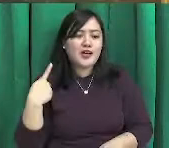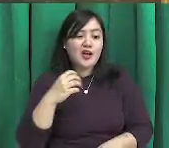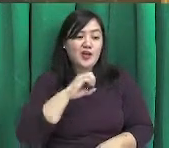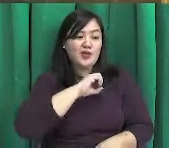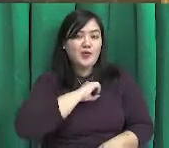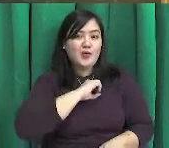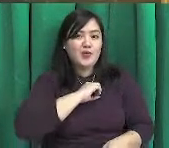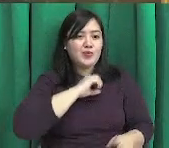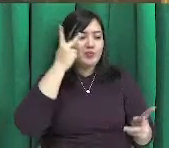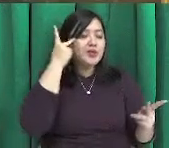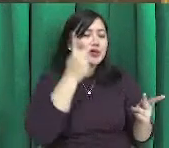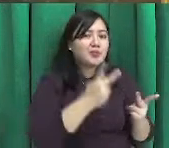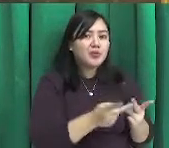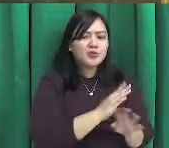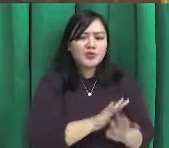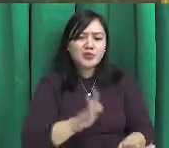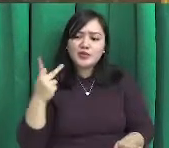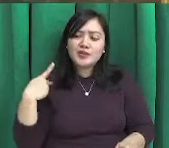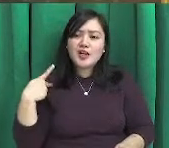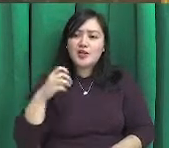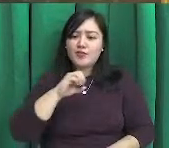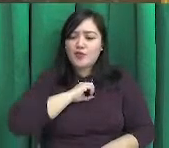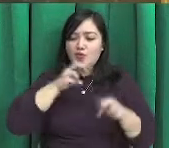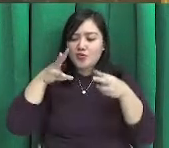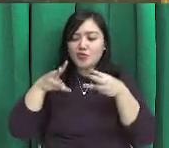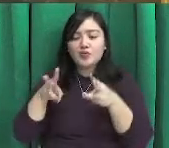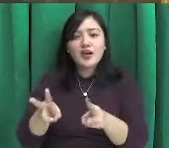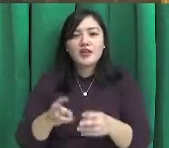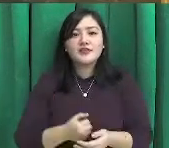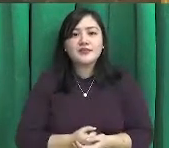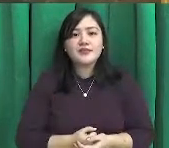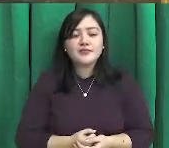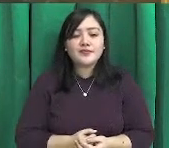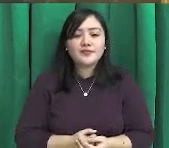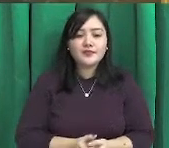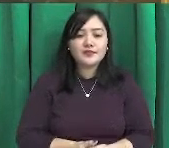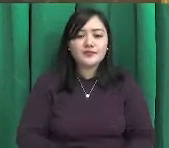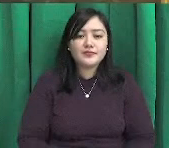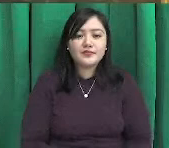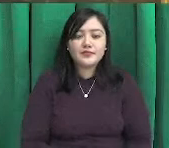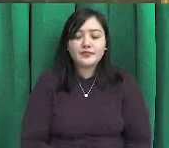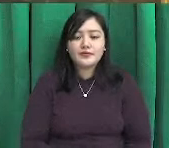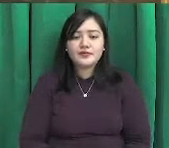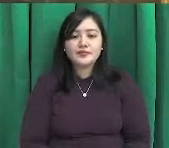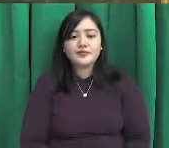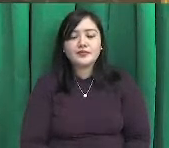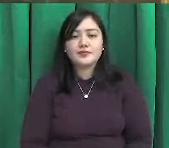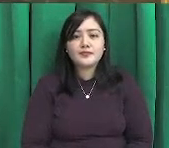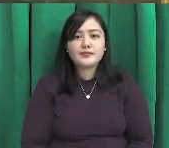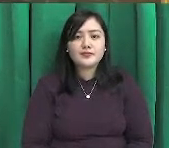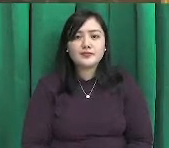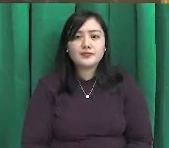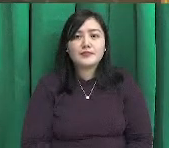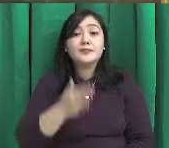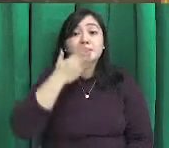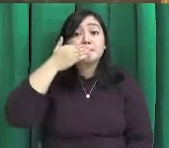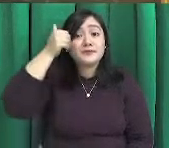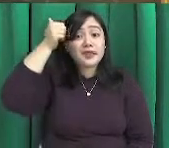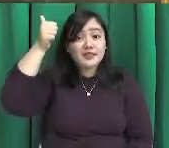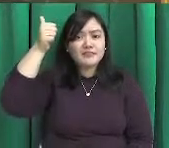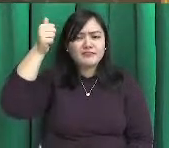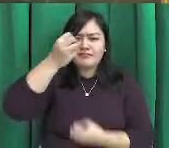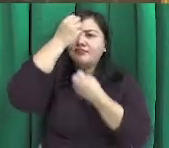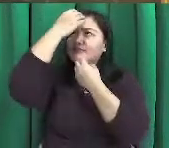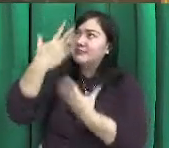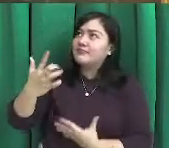ng panibagong destinasyon. You see? So, kaya nga po, mga kapatid, pinakamaganda, sundin po natin. Simulan na po